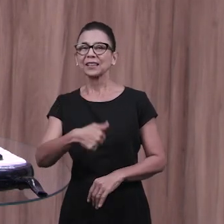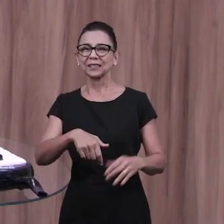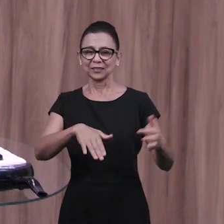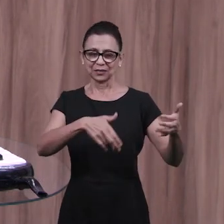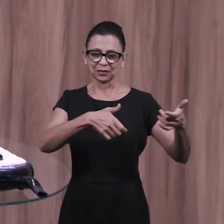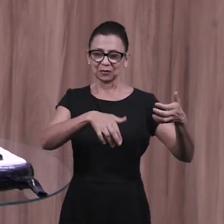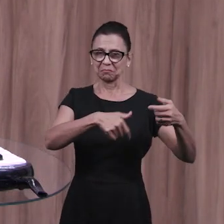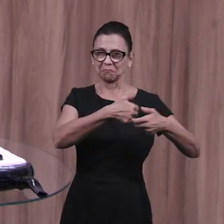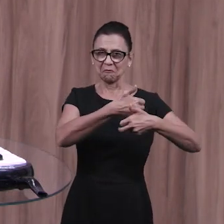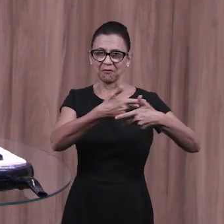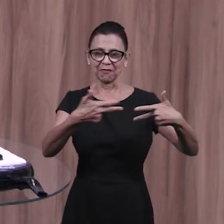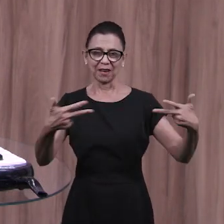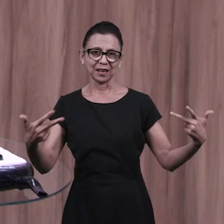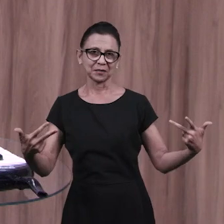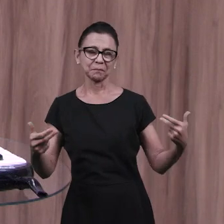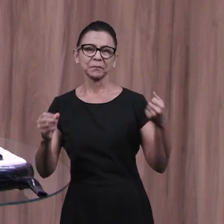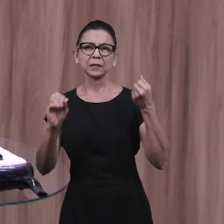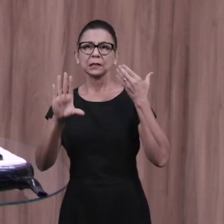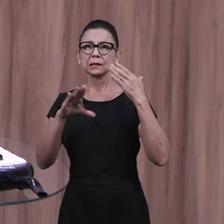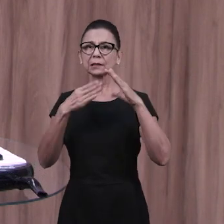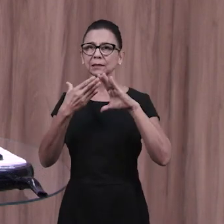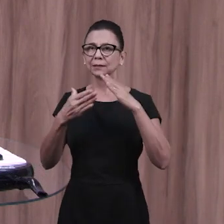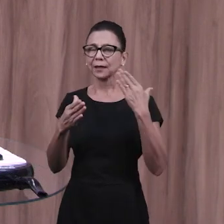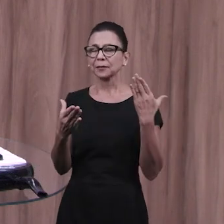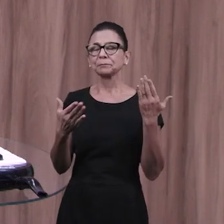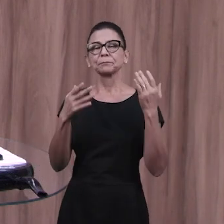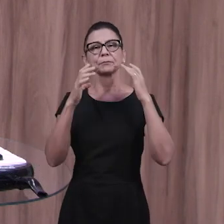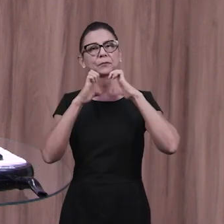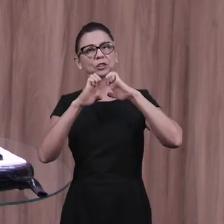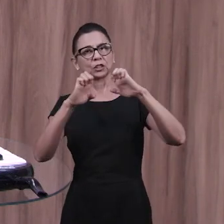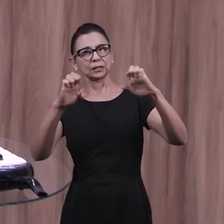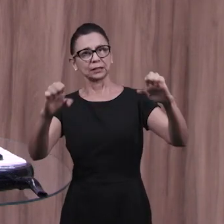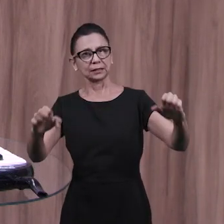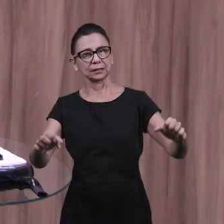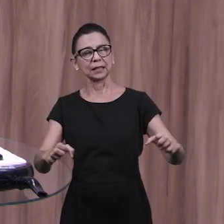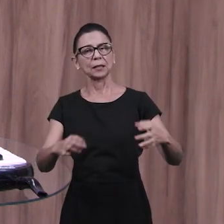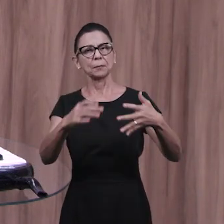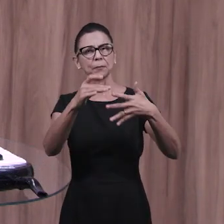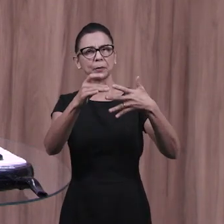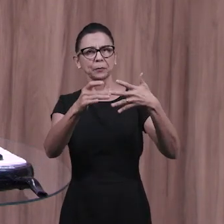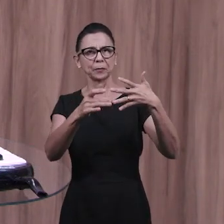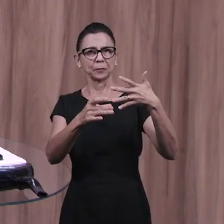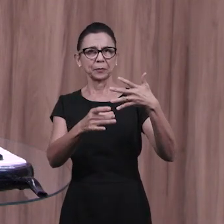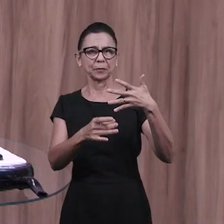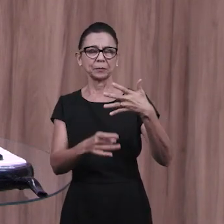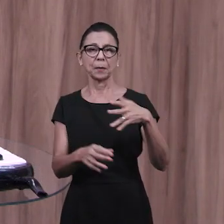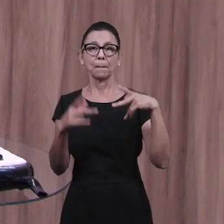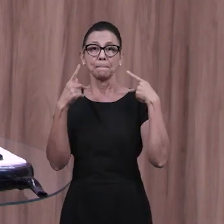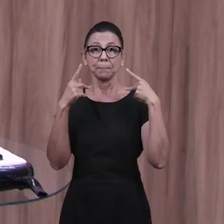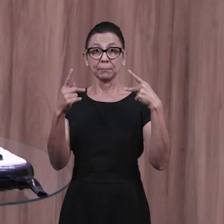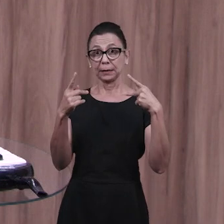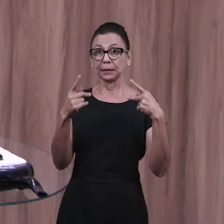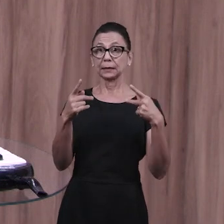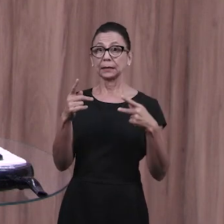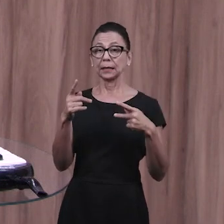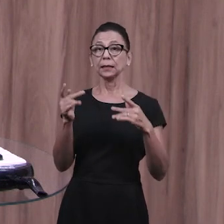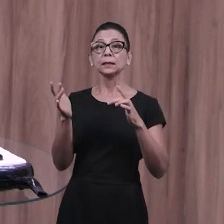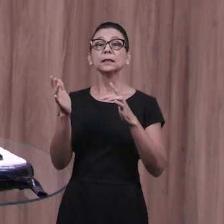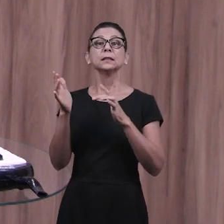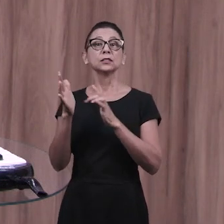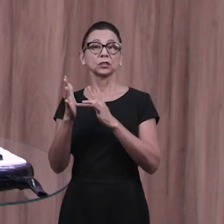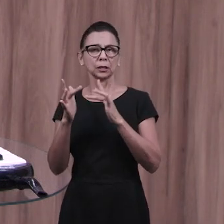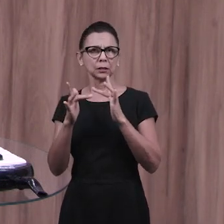jouer l'instrument, pour chanter, pour évangéliser, pour parler de Jésus aux enfants, aux personnes.